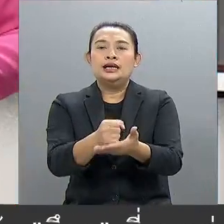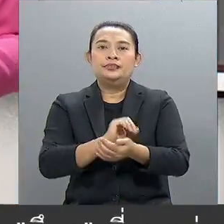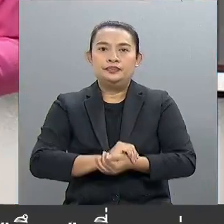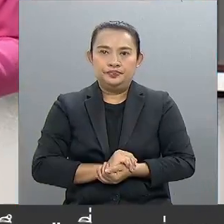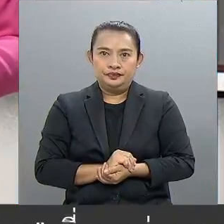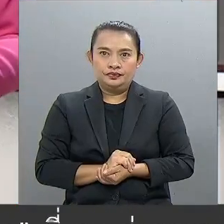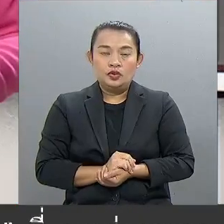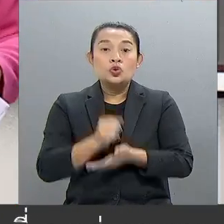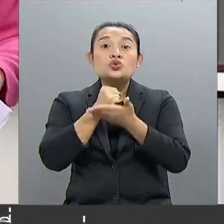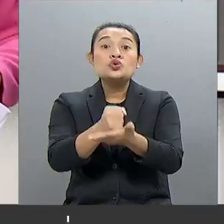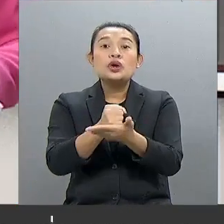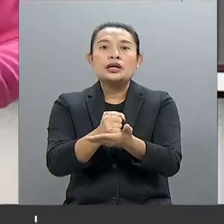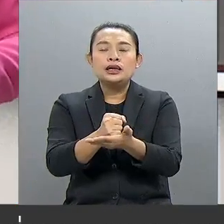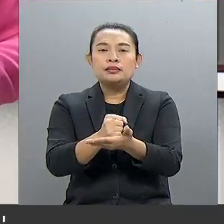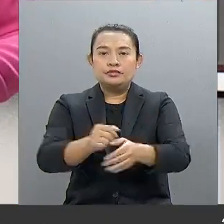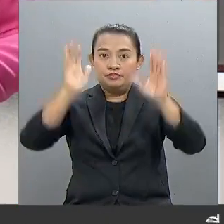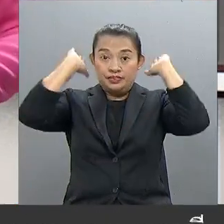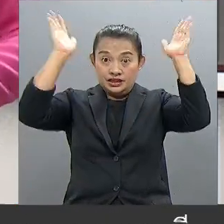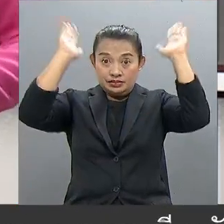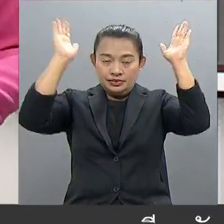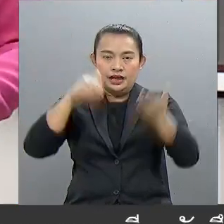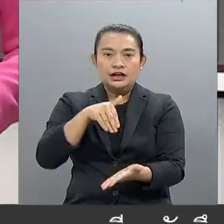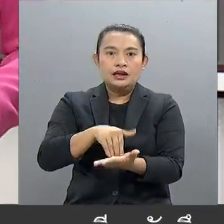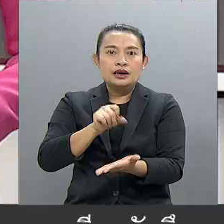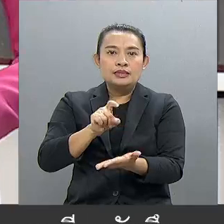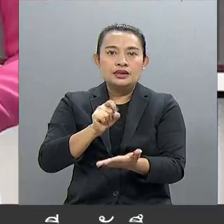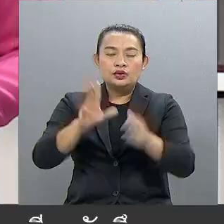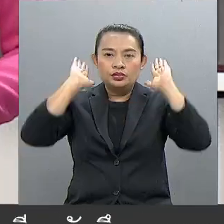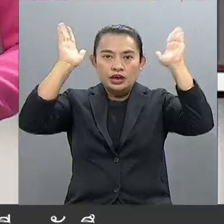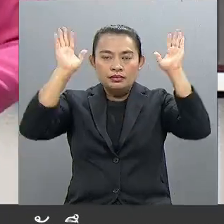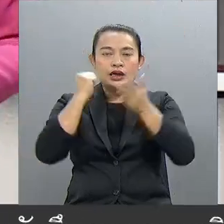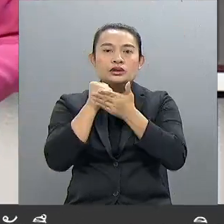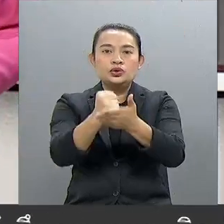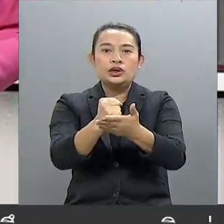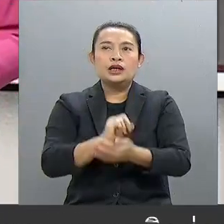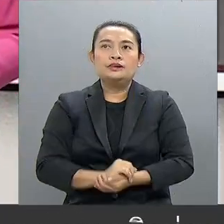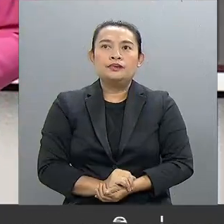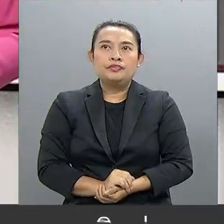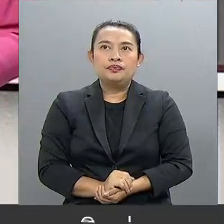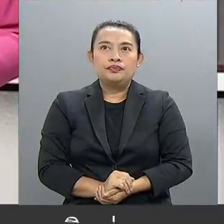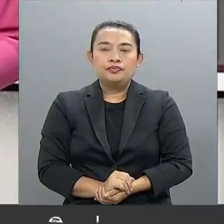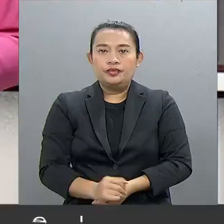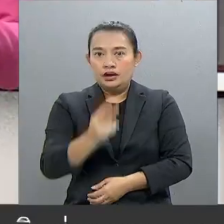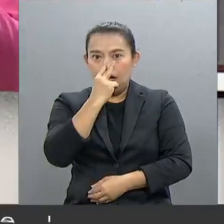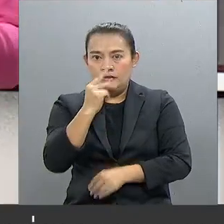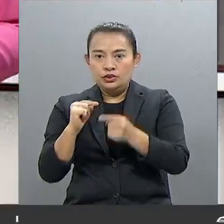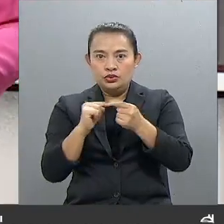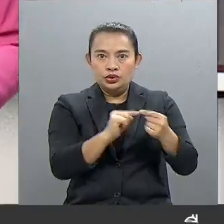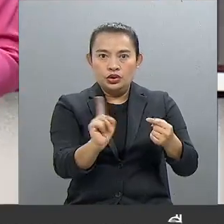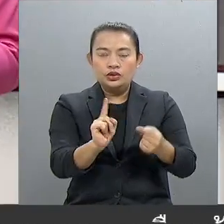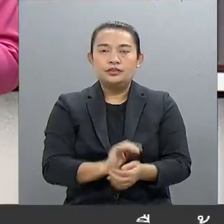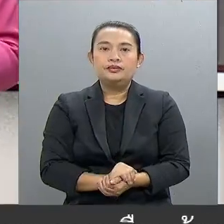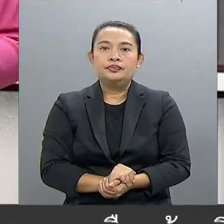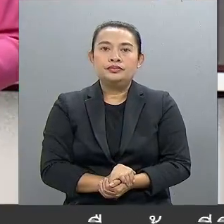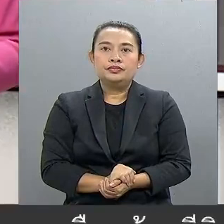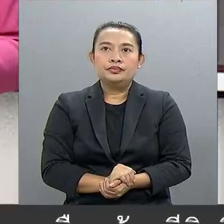สัมพันธ์กันเนี่ยนะคะใครอยากจะไปช่วยเหลือก็ติดต่อกันไปได้คุณผู้ชมคะมากันอีกหนึ่งป้ายนะคะอันนี้เป็นป้ายสำคัญใกล้ตัวม